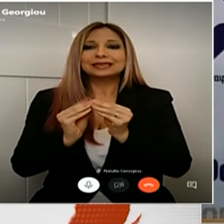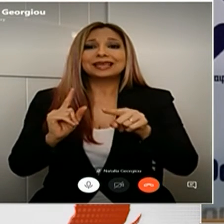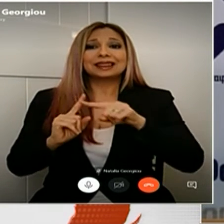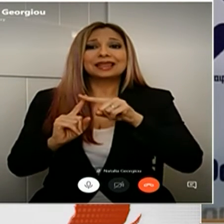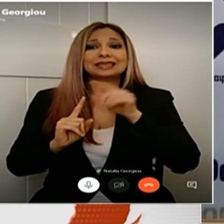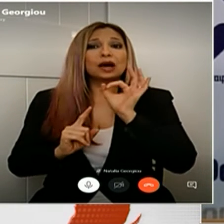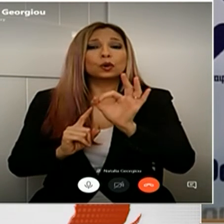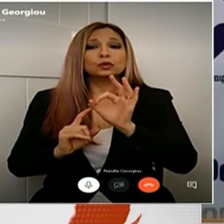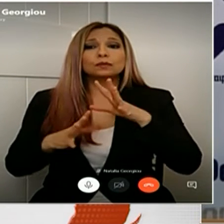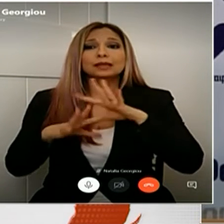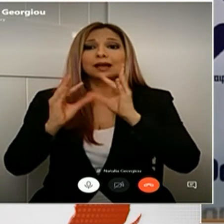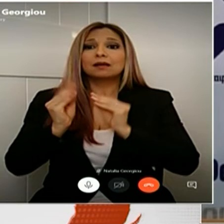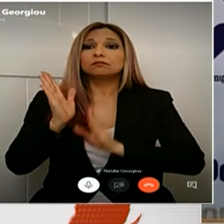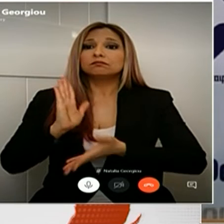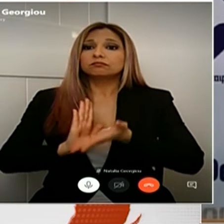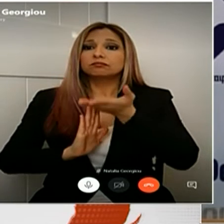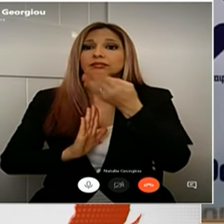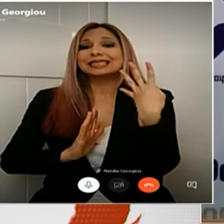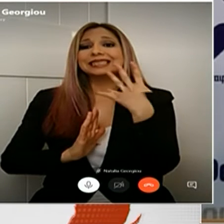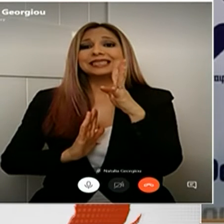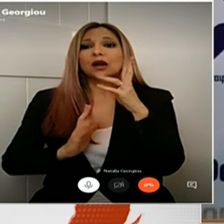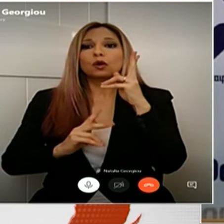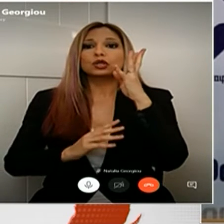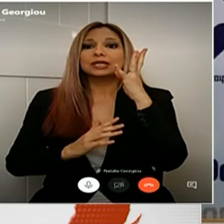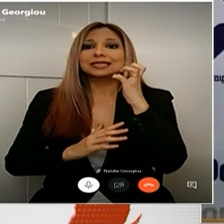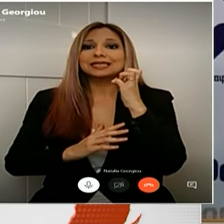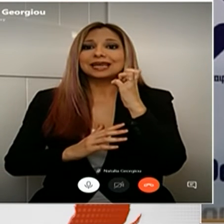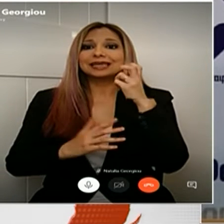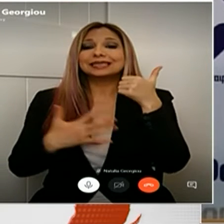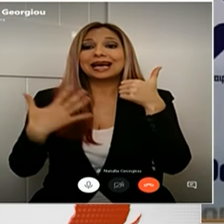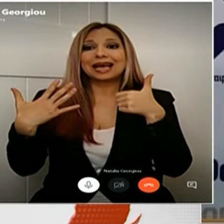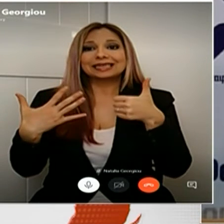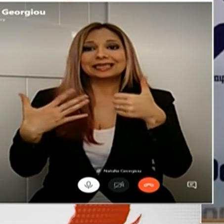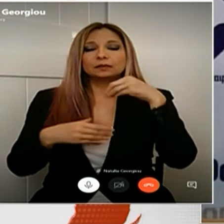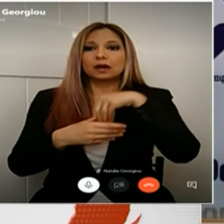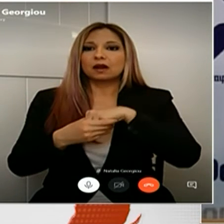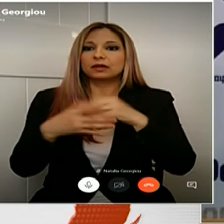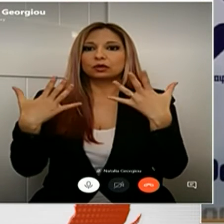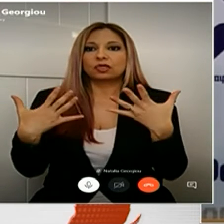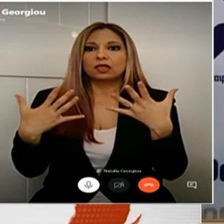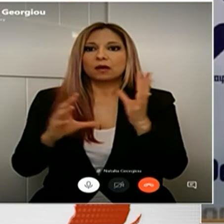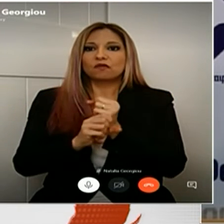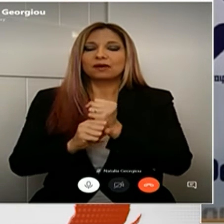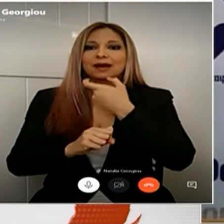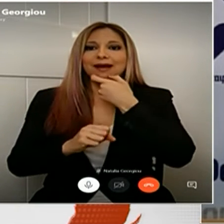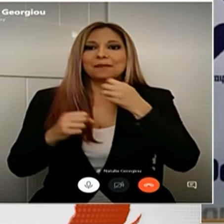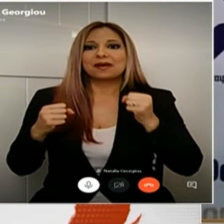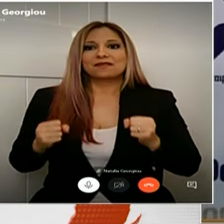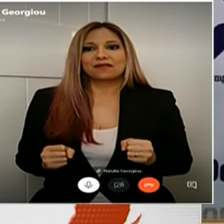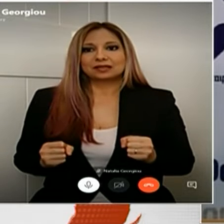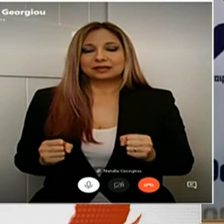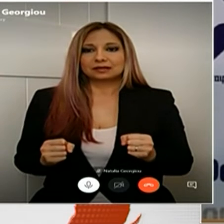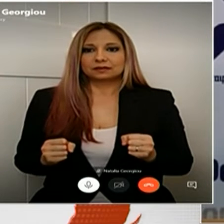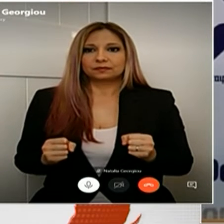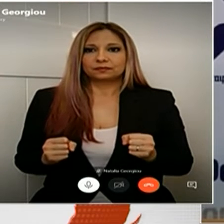446 περιλαμβανωμένων και το 10 που εντοπίστηκαν σε βατανικές βάσεις. Σε σχέση με τα